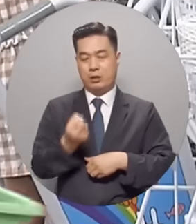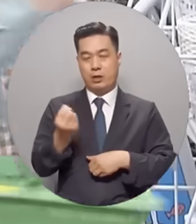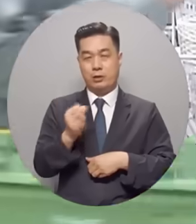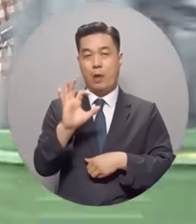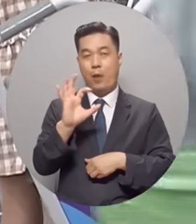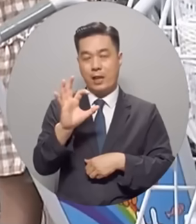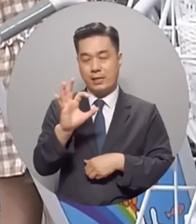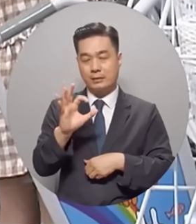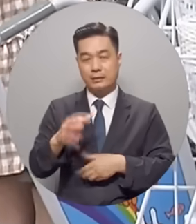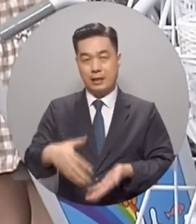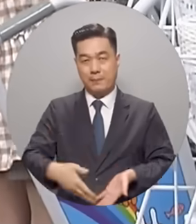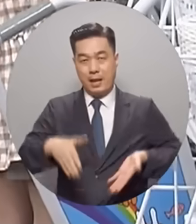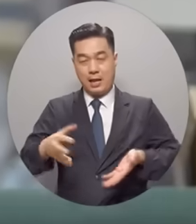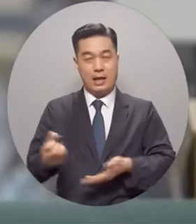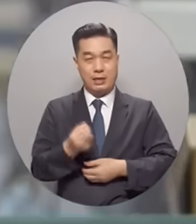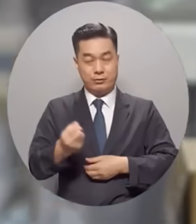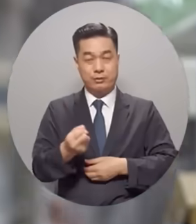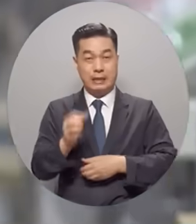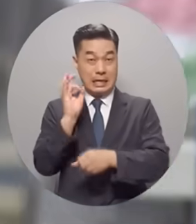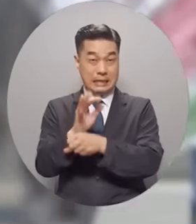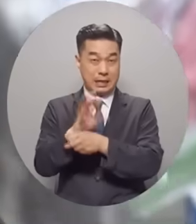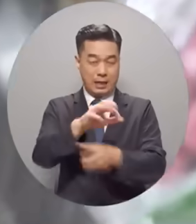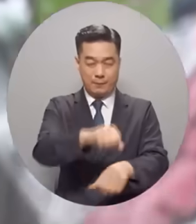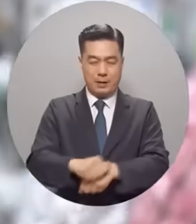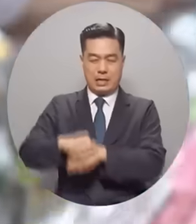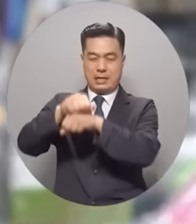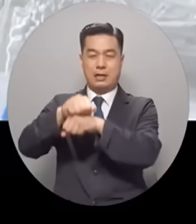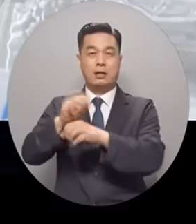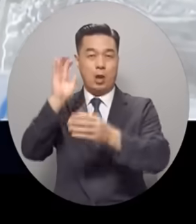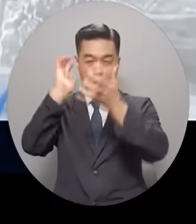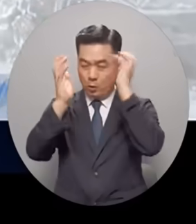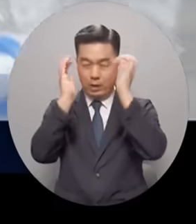재난물품 사재기에 나서며 혼란이 확산되고 있습니다.